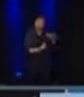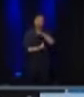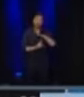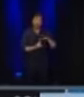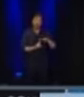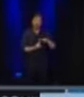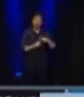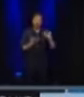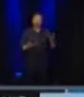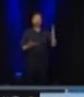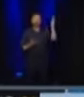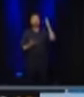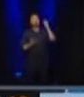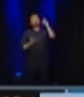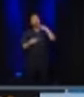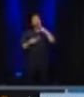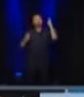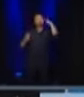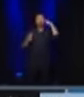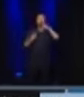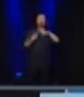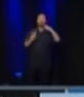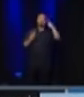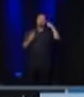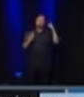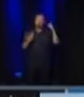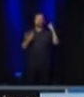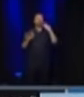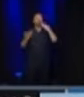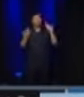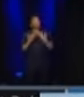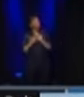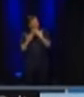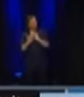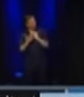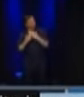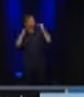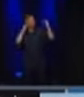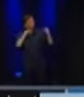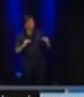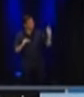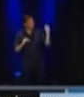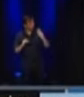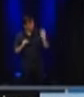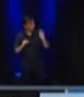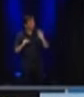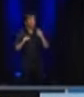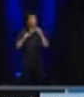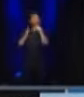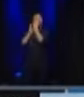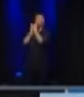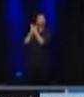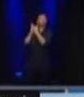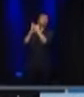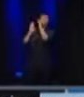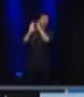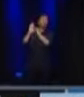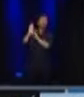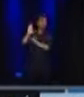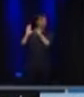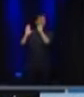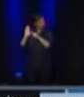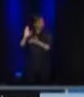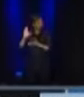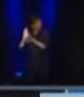de ce qu'on fait aujourd'hui, certes, c'est les allègements, mais si on veut être en mesure d'avoir plus de liberté, la situation passe par la